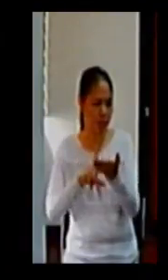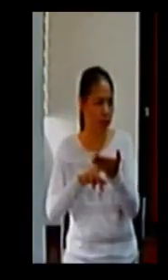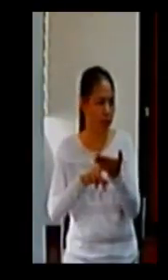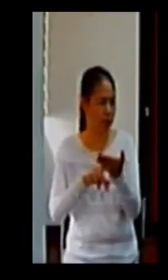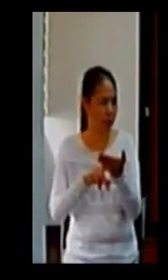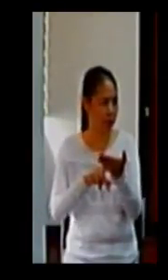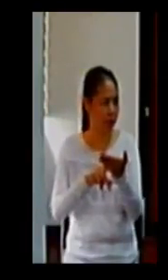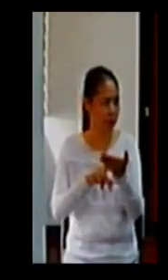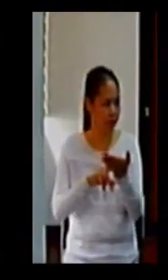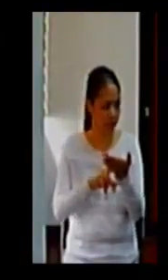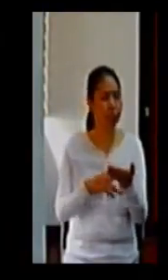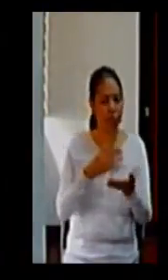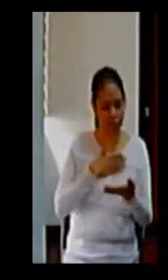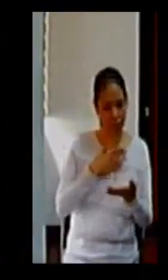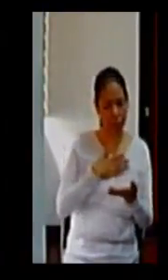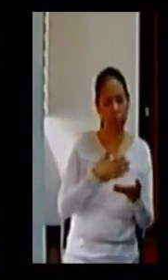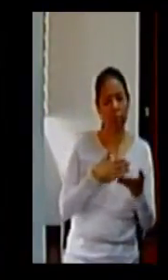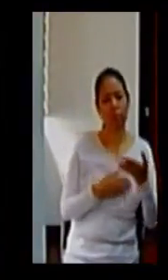Pirma ko dito.